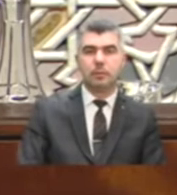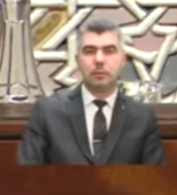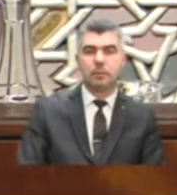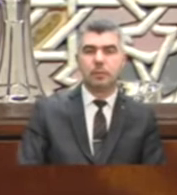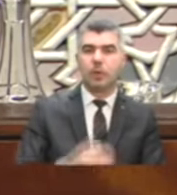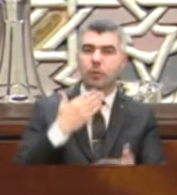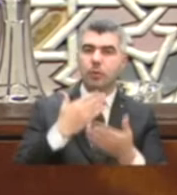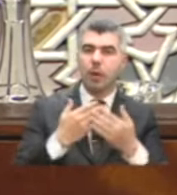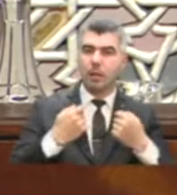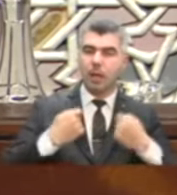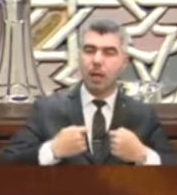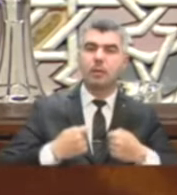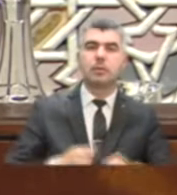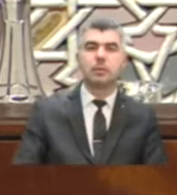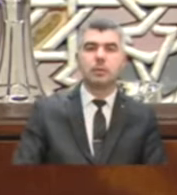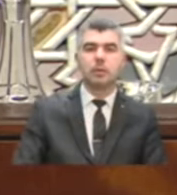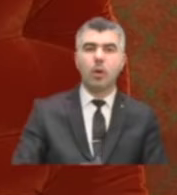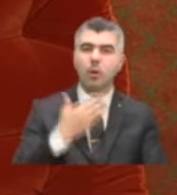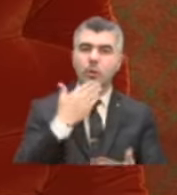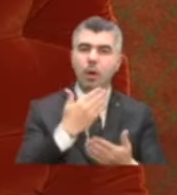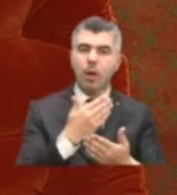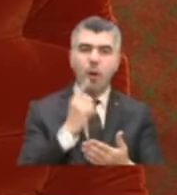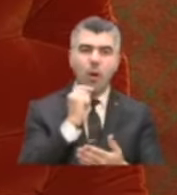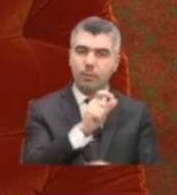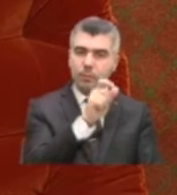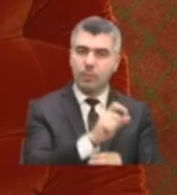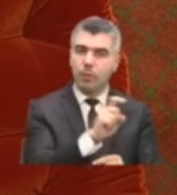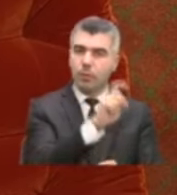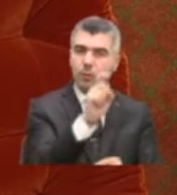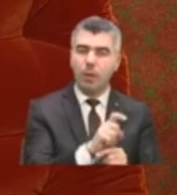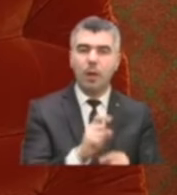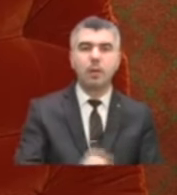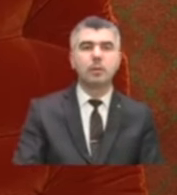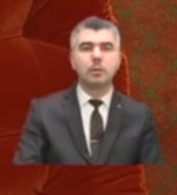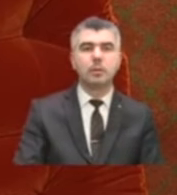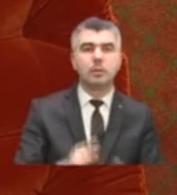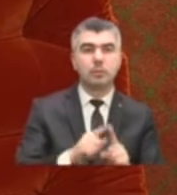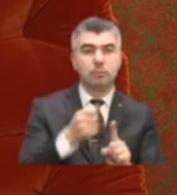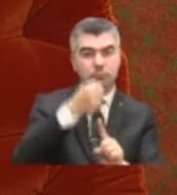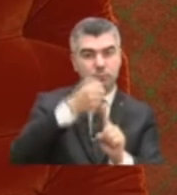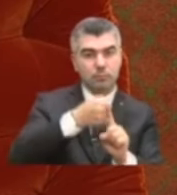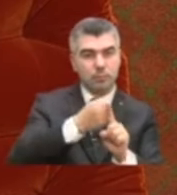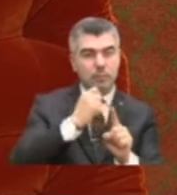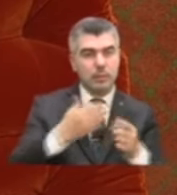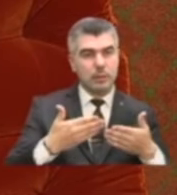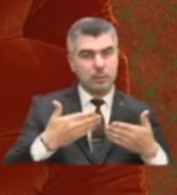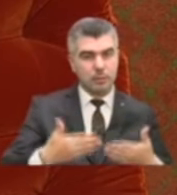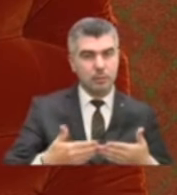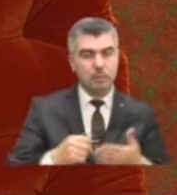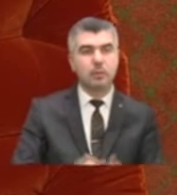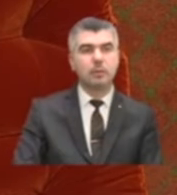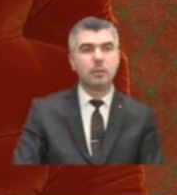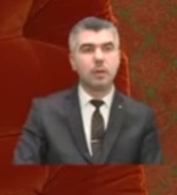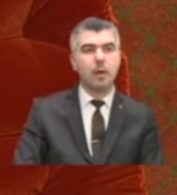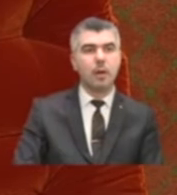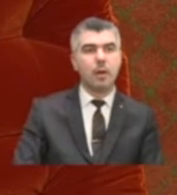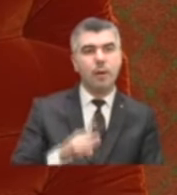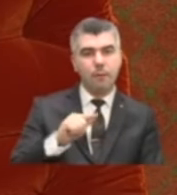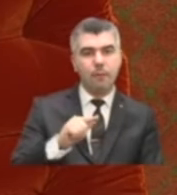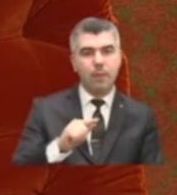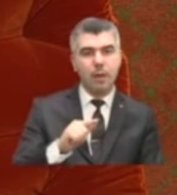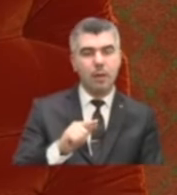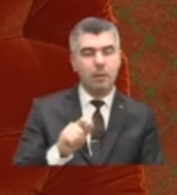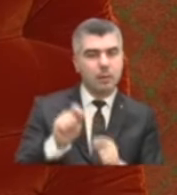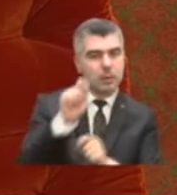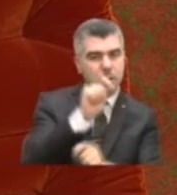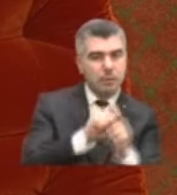شكرا السيد الرئيس المحترم وشكرا السيد نائب المحترم على هذا السؤال. المجهودات اللي بذلناها هي صراحه مجهودات